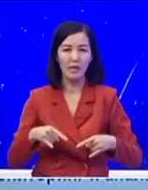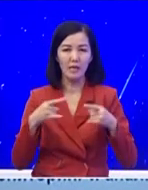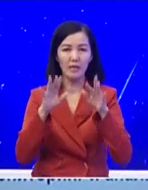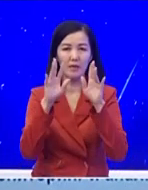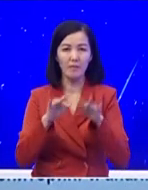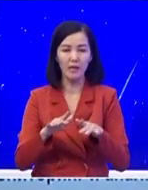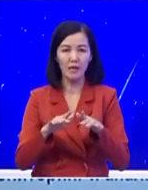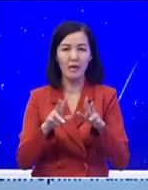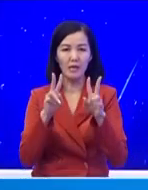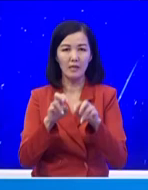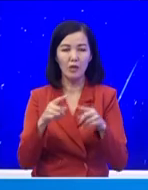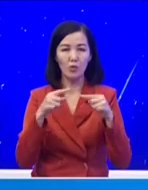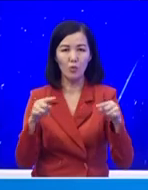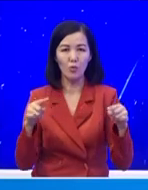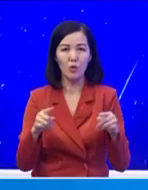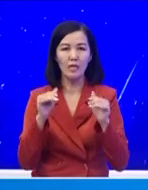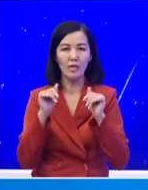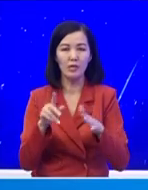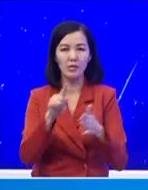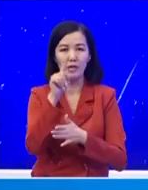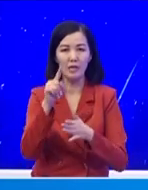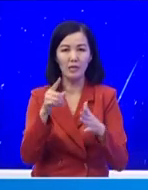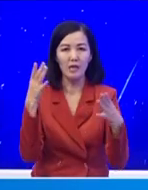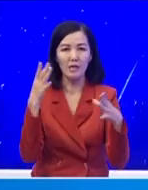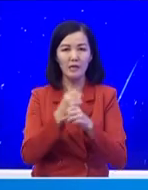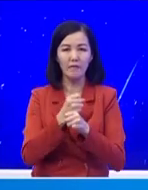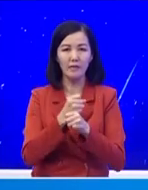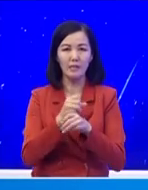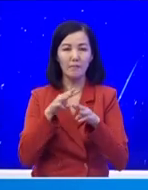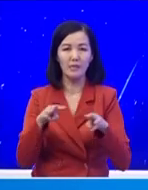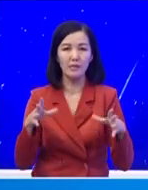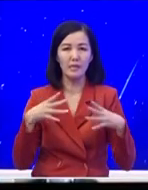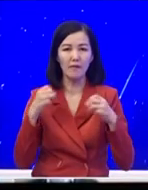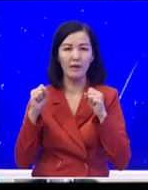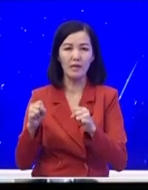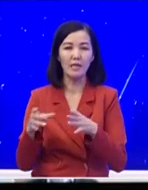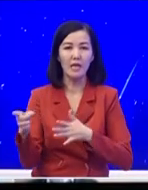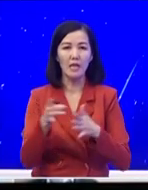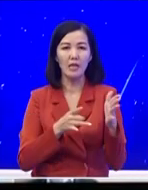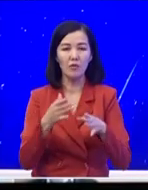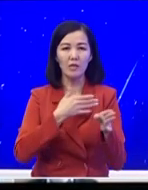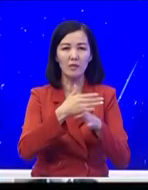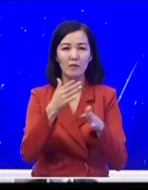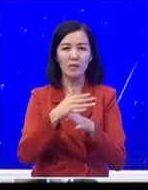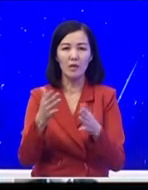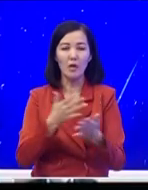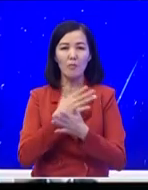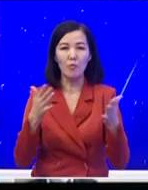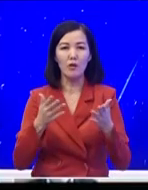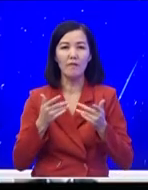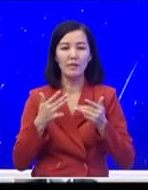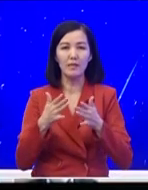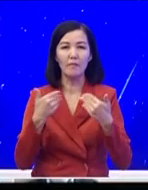компьютерными томографами и другое. Для решения вопроса дефицита кадров Министерством здравоохранения и региона в регион распределены